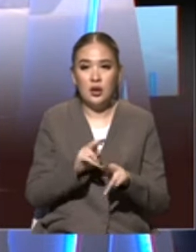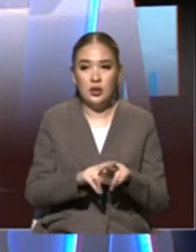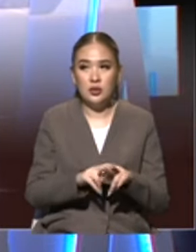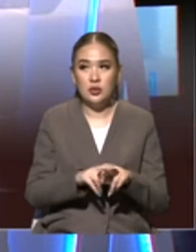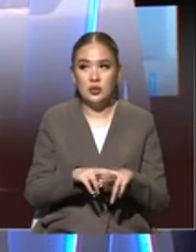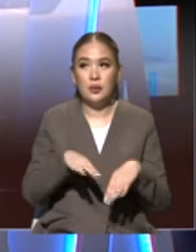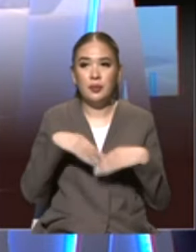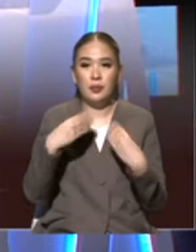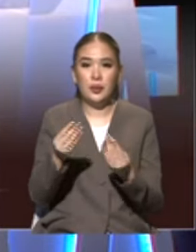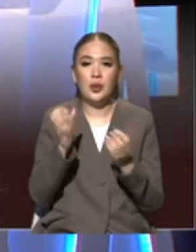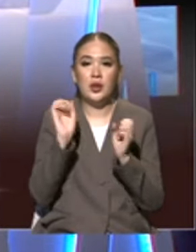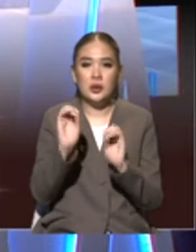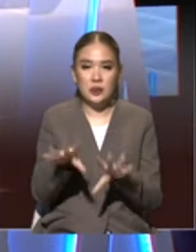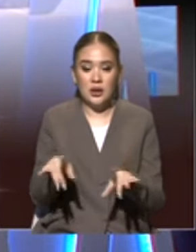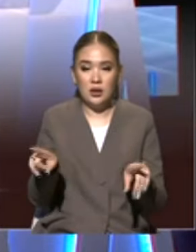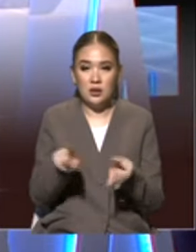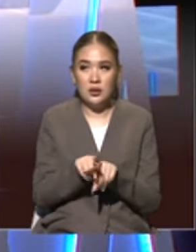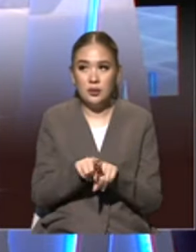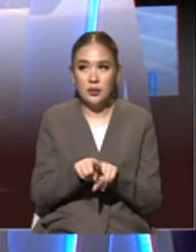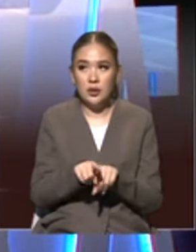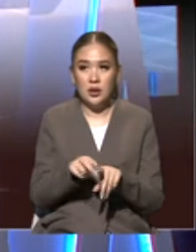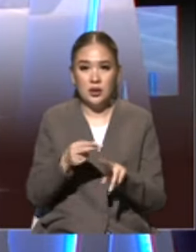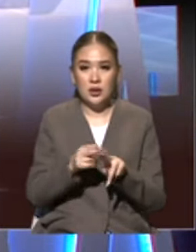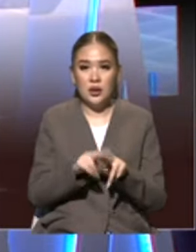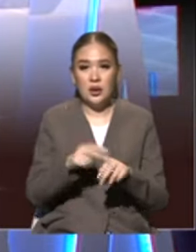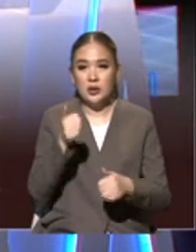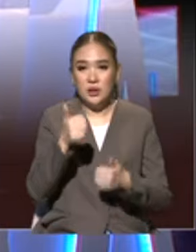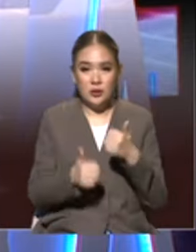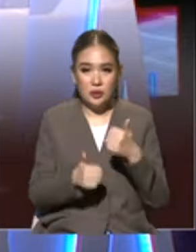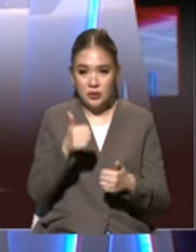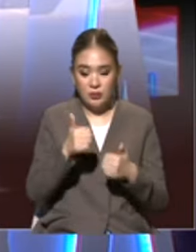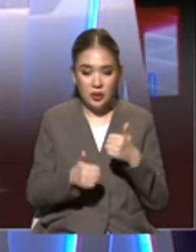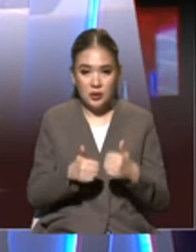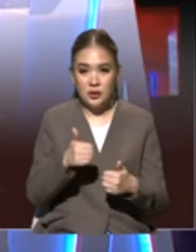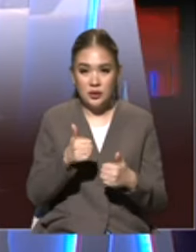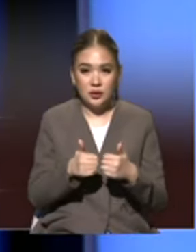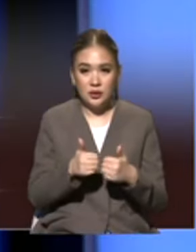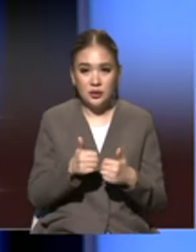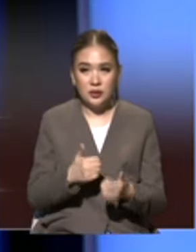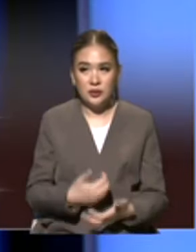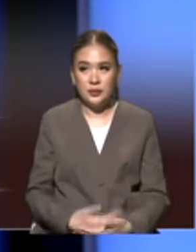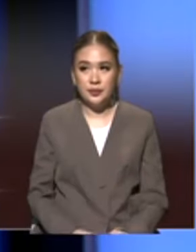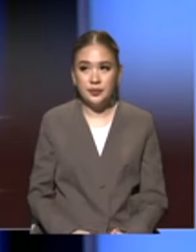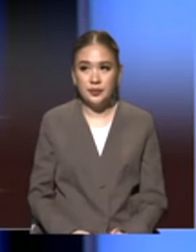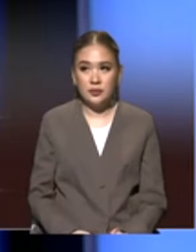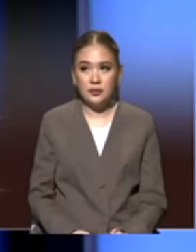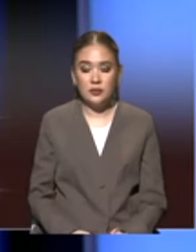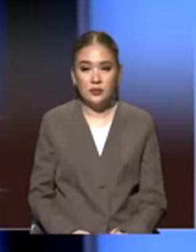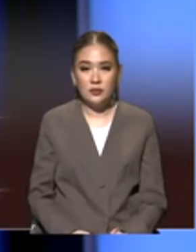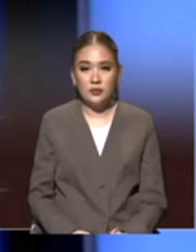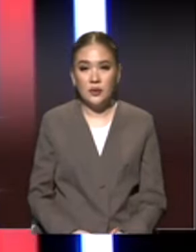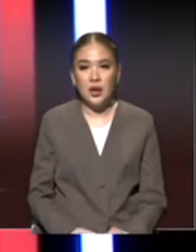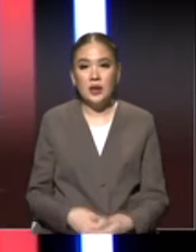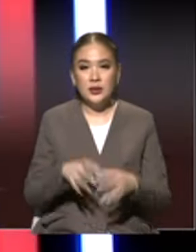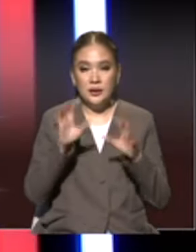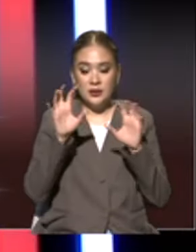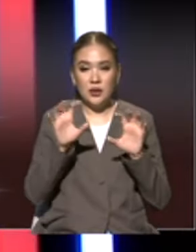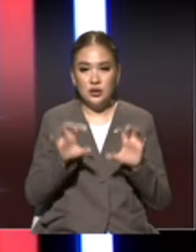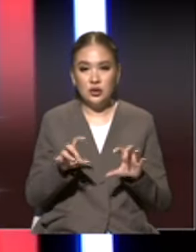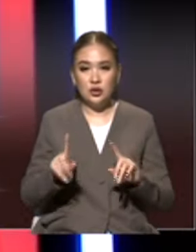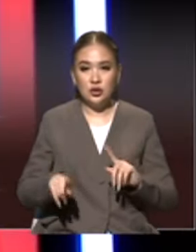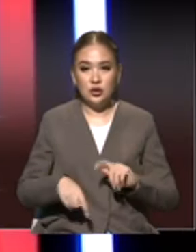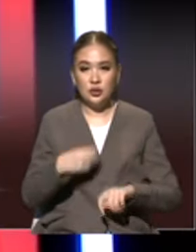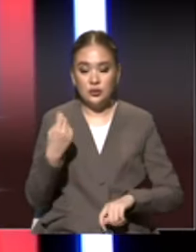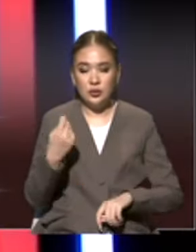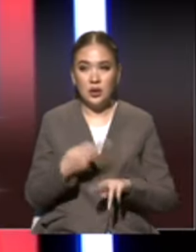бере салайын десе, онда былай қарасаңыз салыстырмалы түрде бұл... Яғни заңды бұзған жағдайда не болады деген мәселе